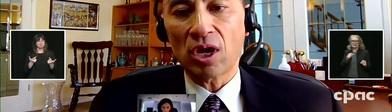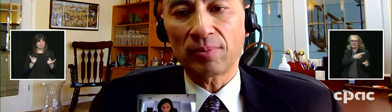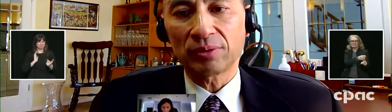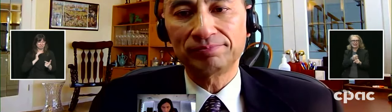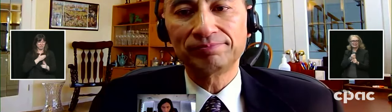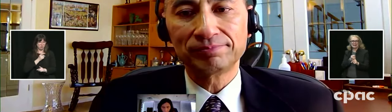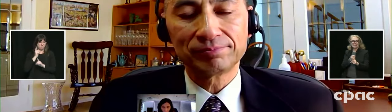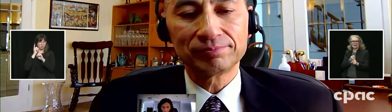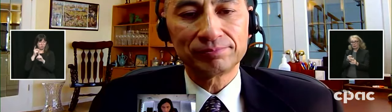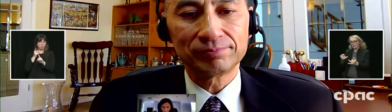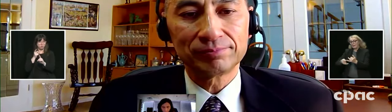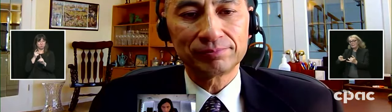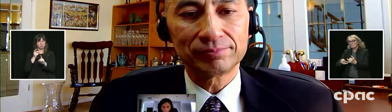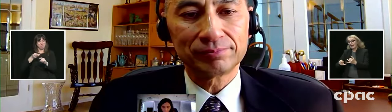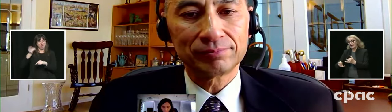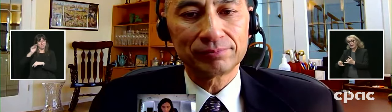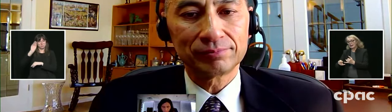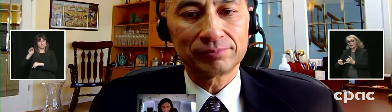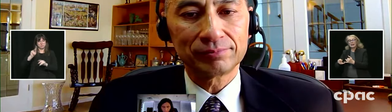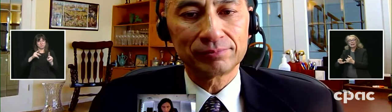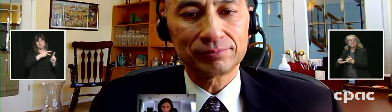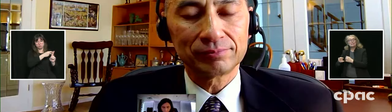du mois de septembre.